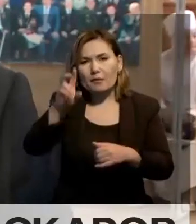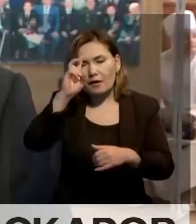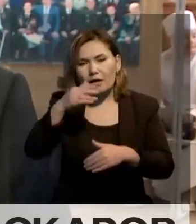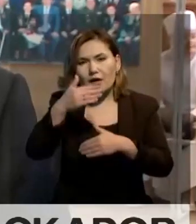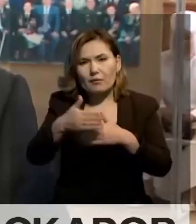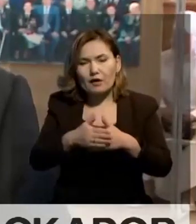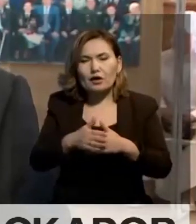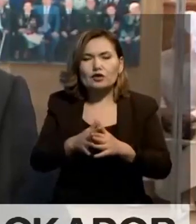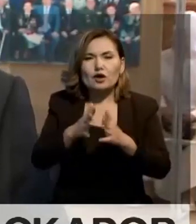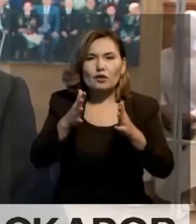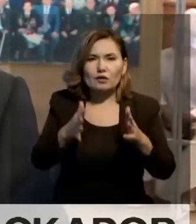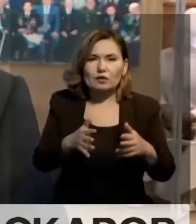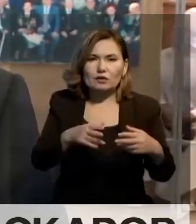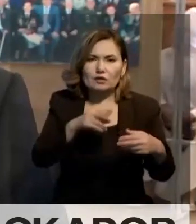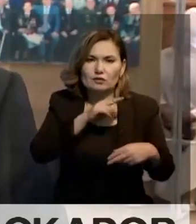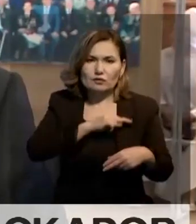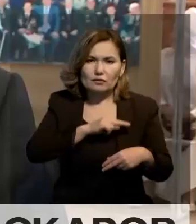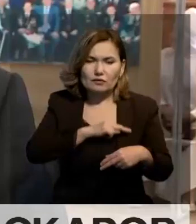іс тіршілігінің бәрі айтылады.